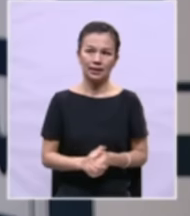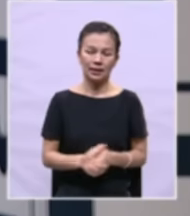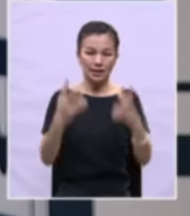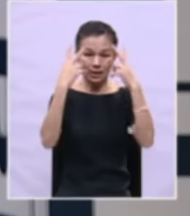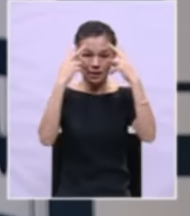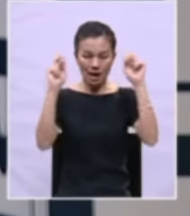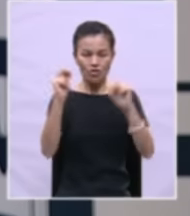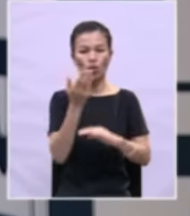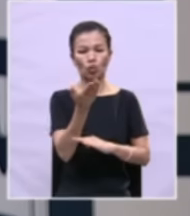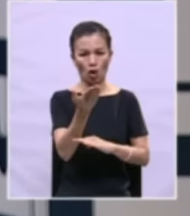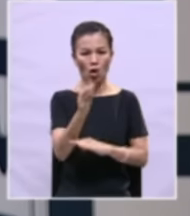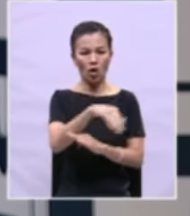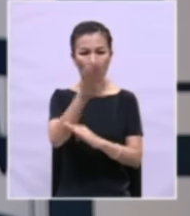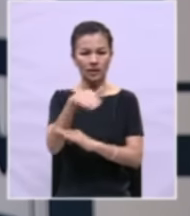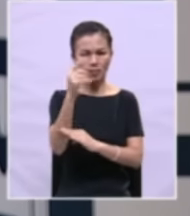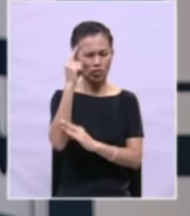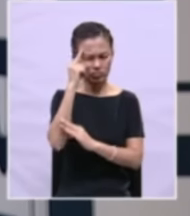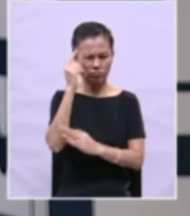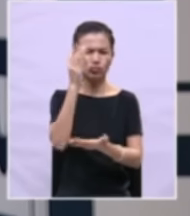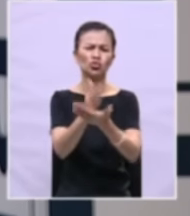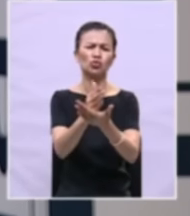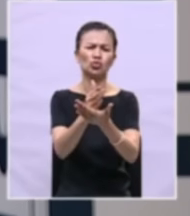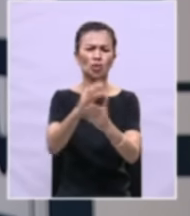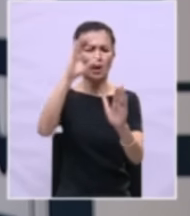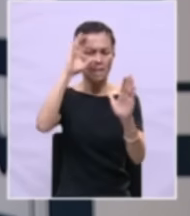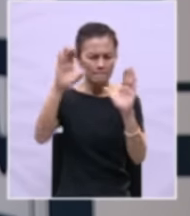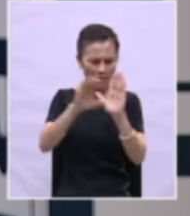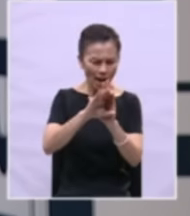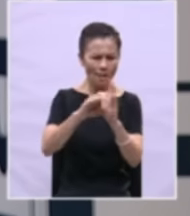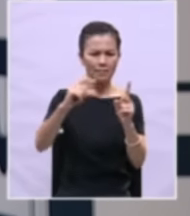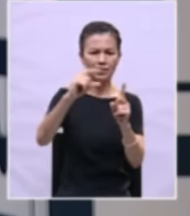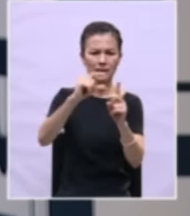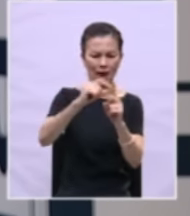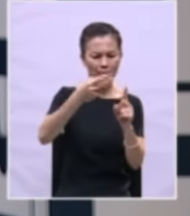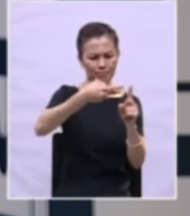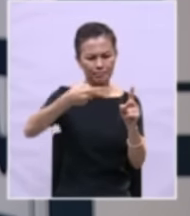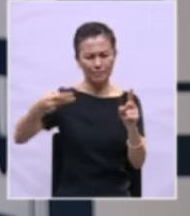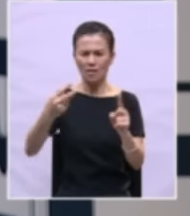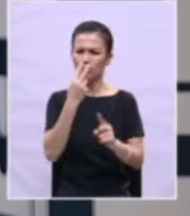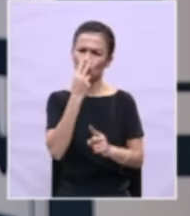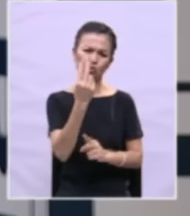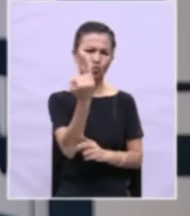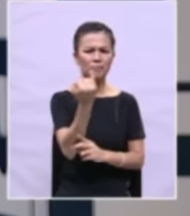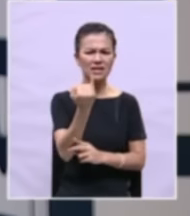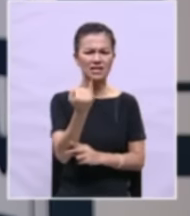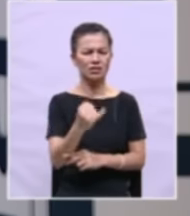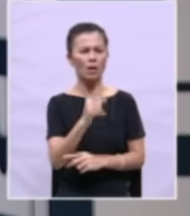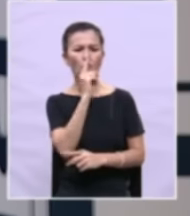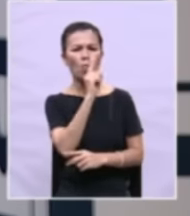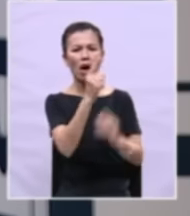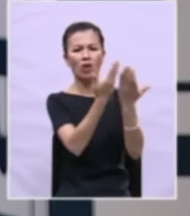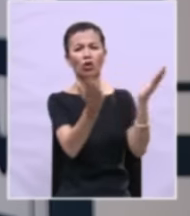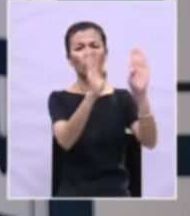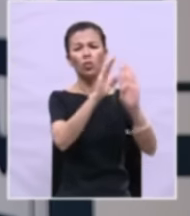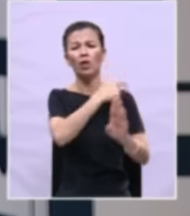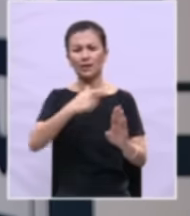ได้ขอให้ทุกฝ่ายนั้นหยุดการเผยแพร่ภาพหรือข้อความที่อาจจะหมิ่นพระบรมเดชานุภาพซึ่งเกรงว่า